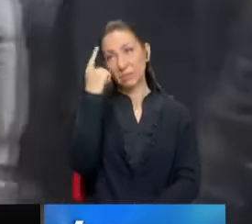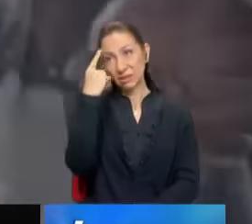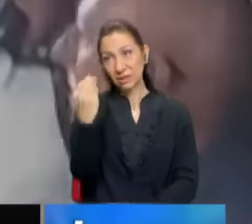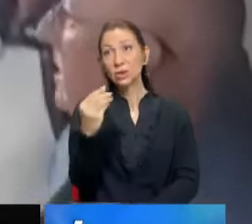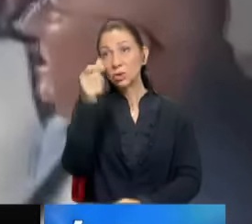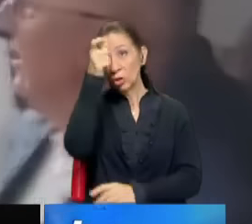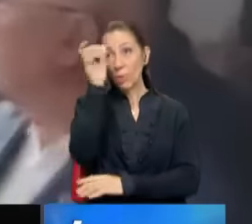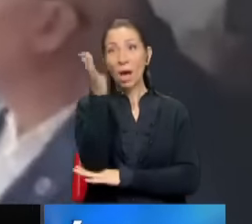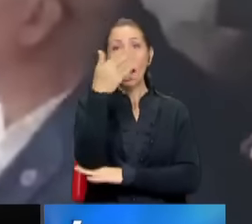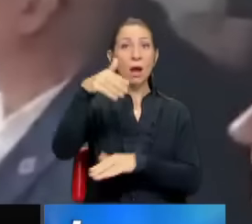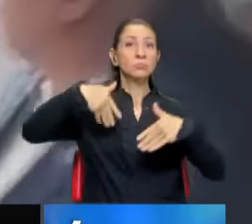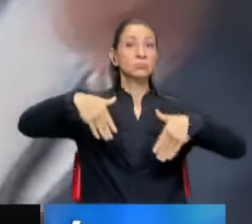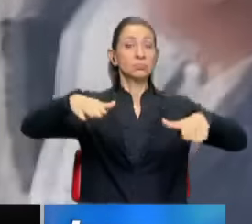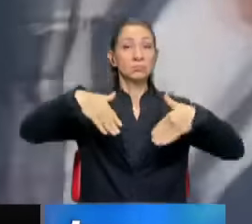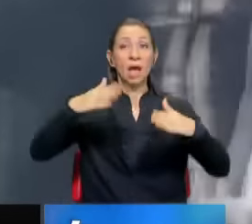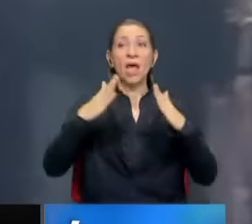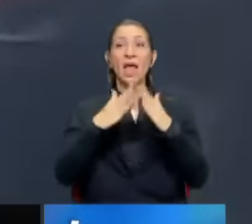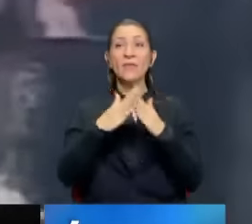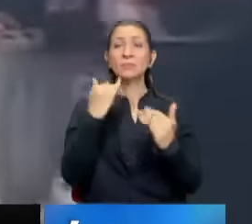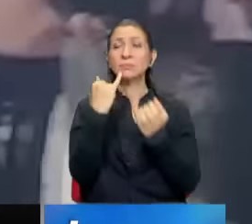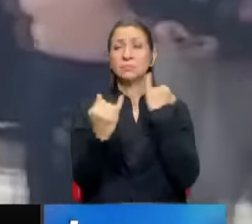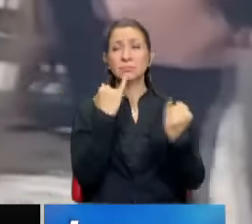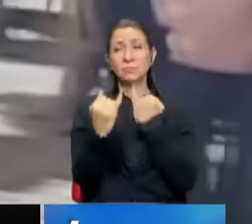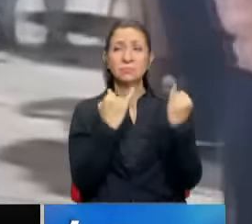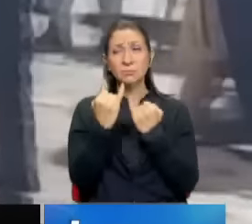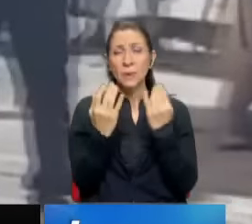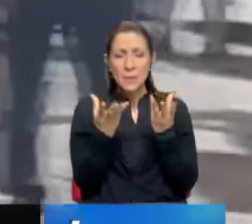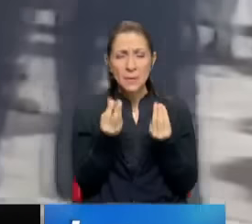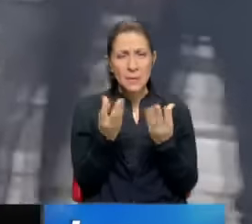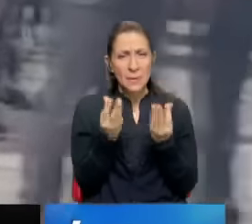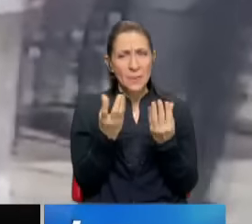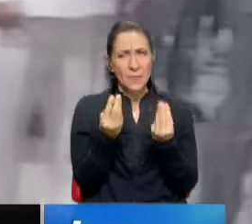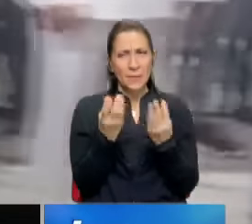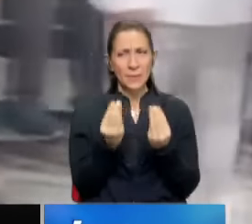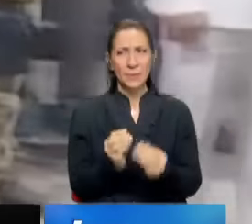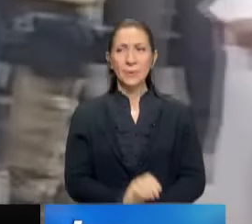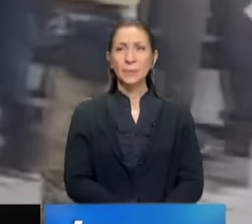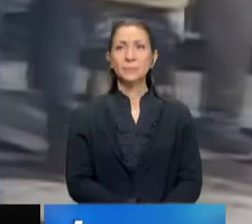evine Türk bayrakları asılırken ev taziyeye gelenlerle doldu taştı.